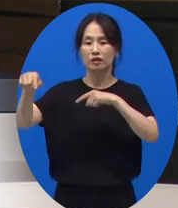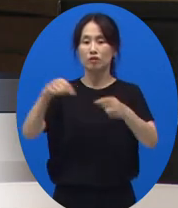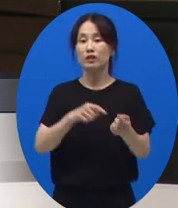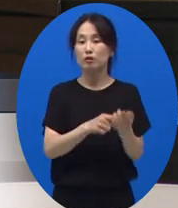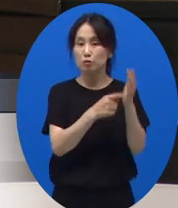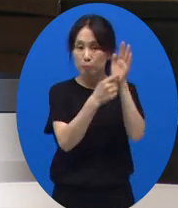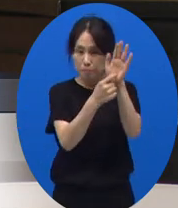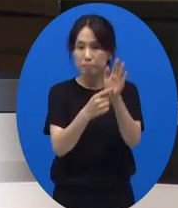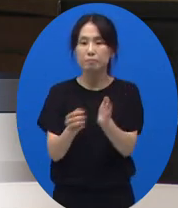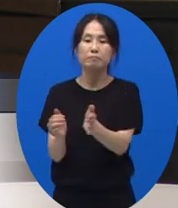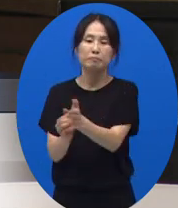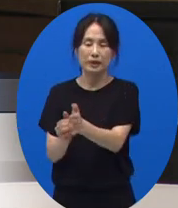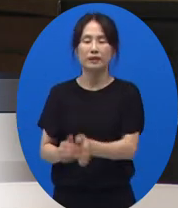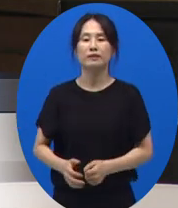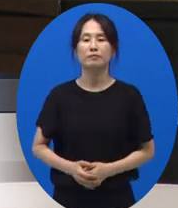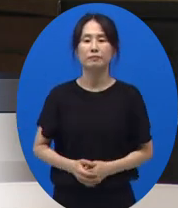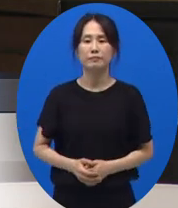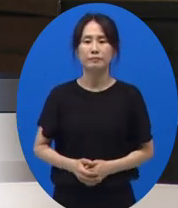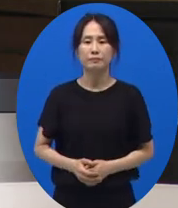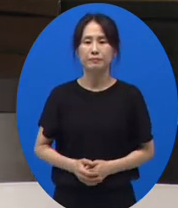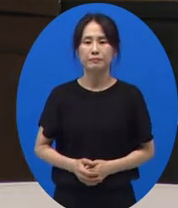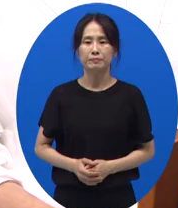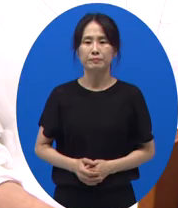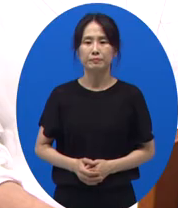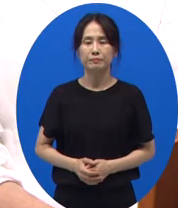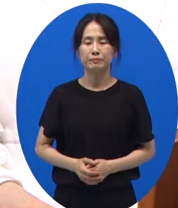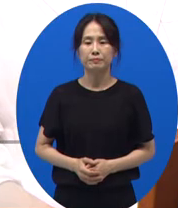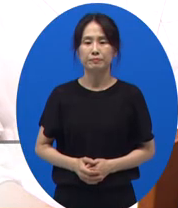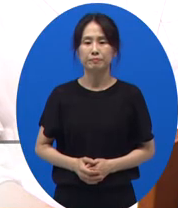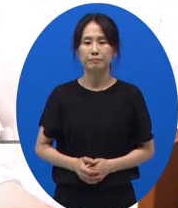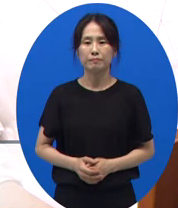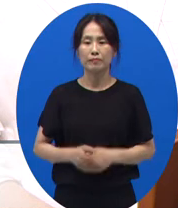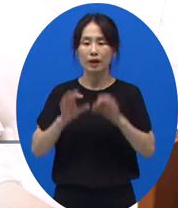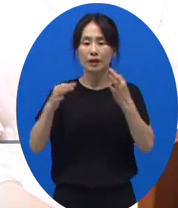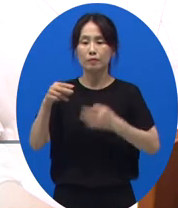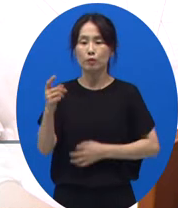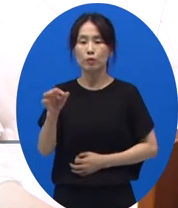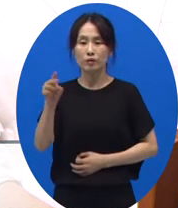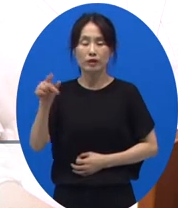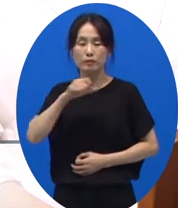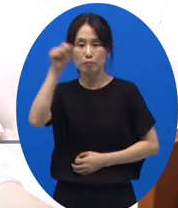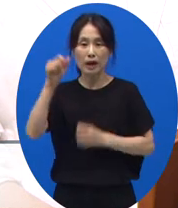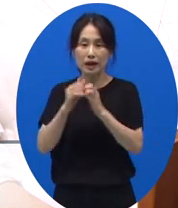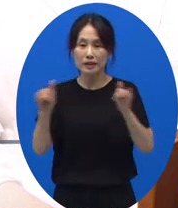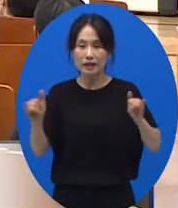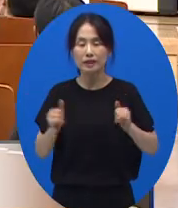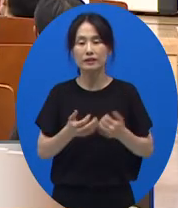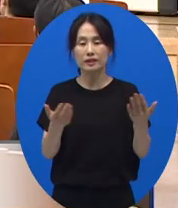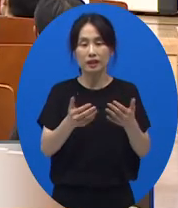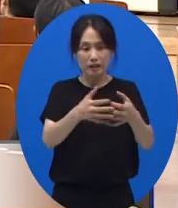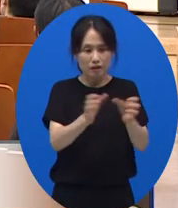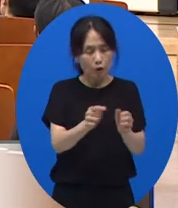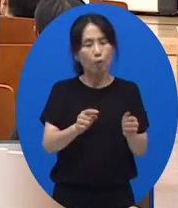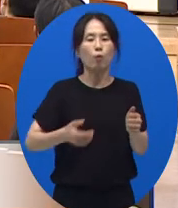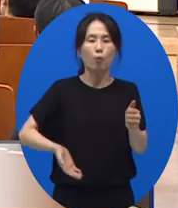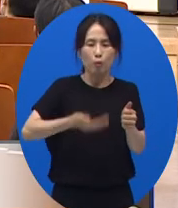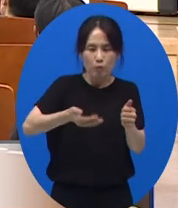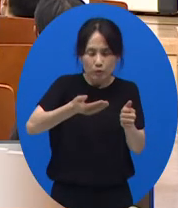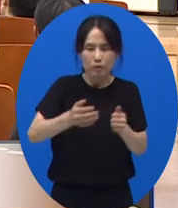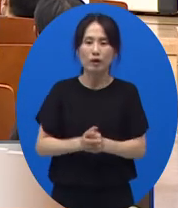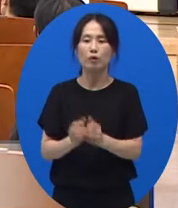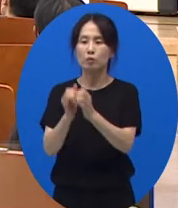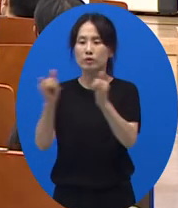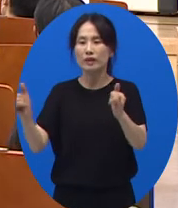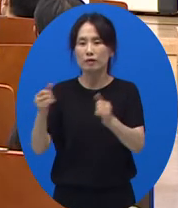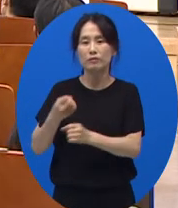정책 비전을 설명드릴 수 있을 것 같습니다. 김동연 당선인은 그동안의 인수위 활동을 격려하고 도민들에게